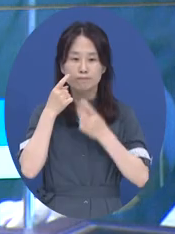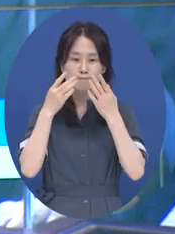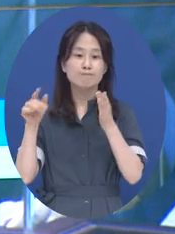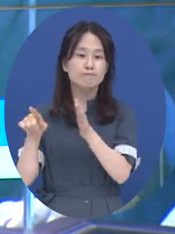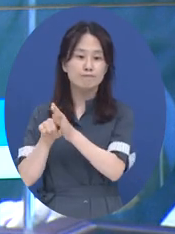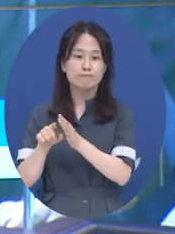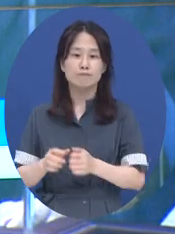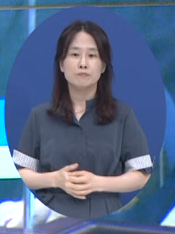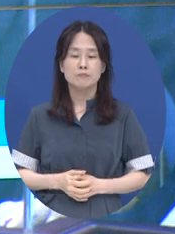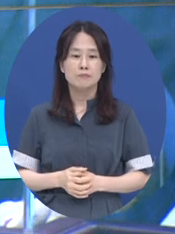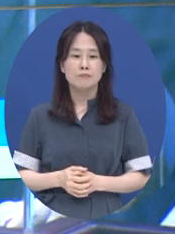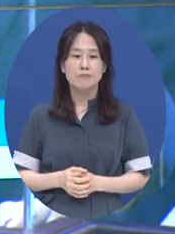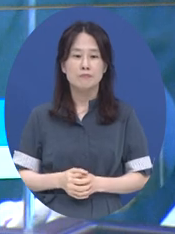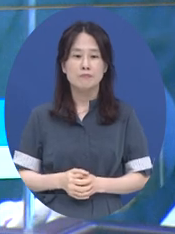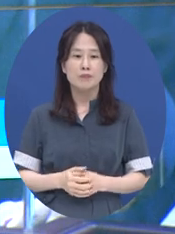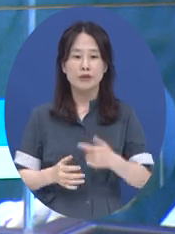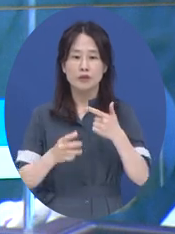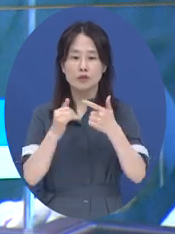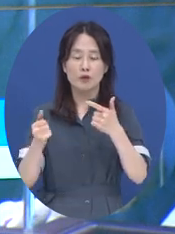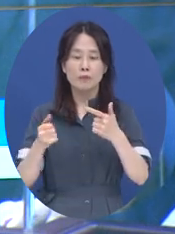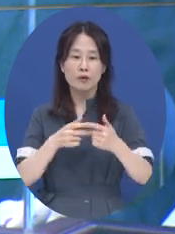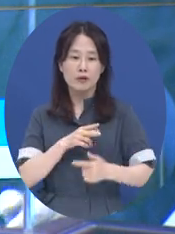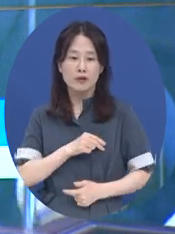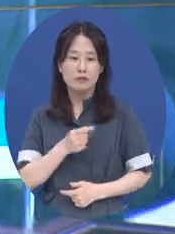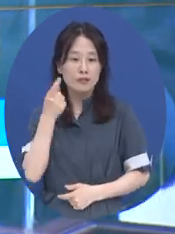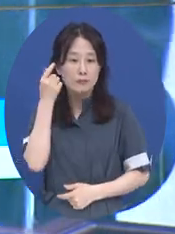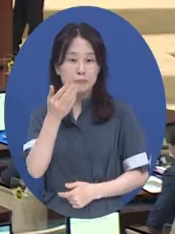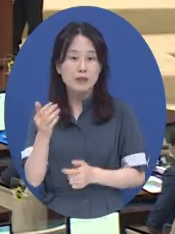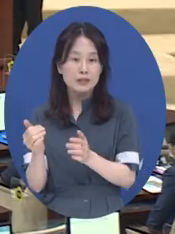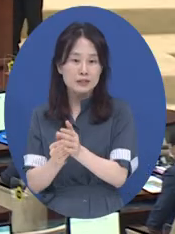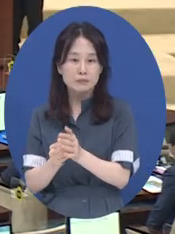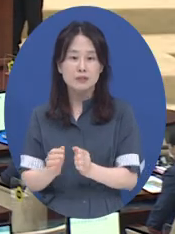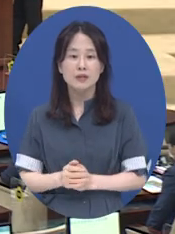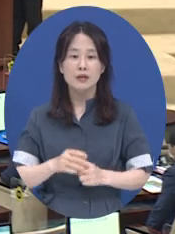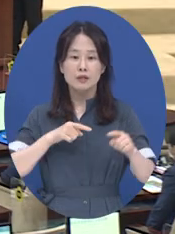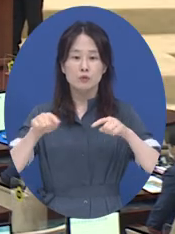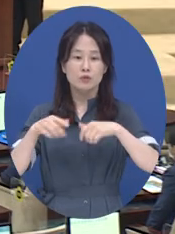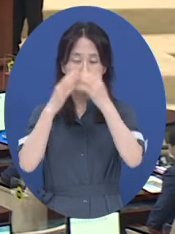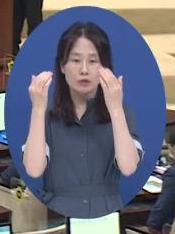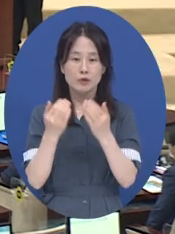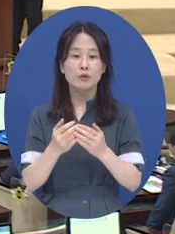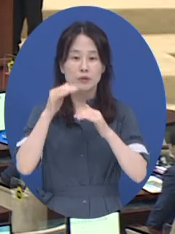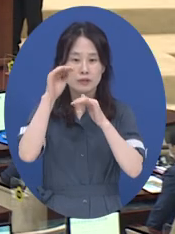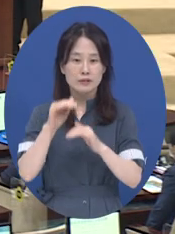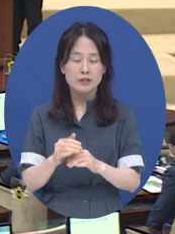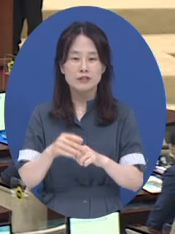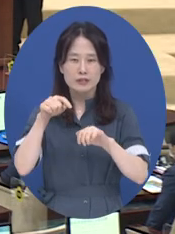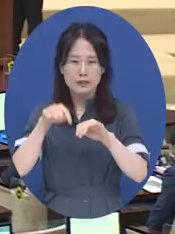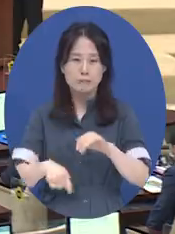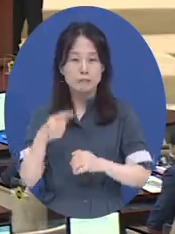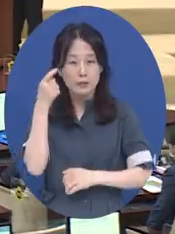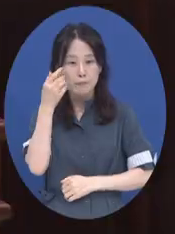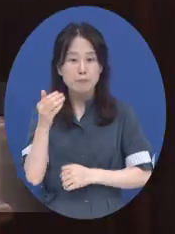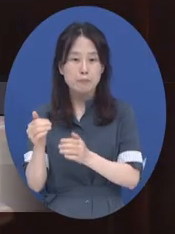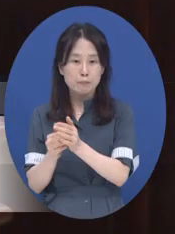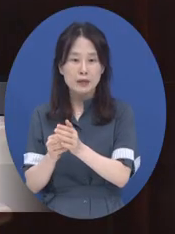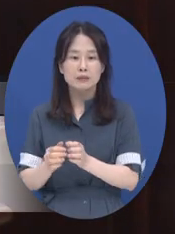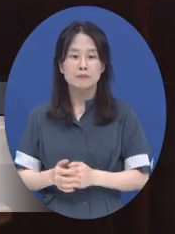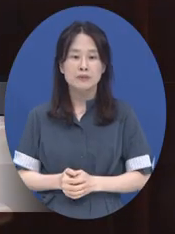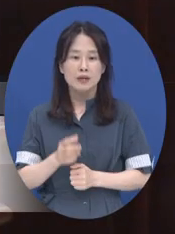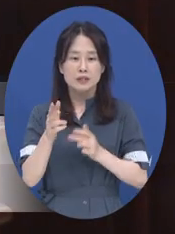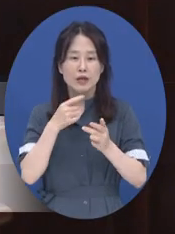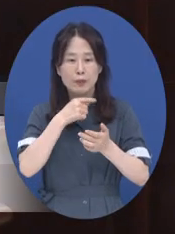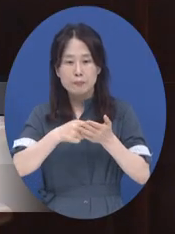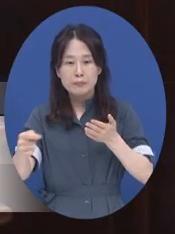있습니다. 모두 6명의 도의원들이 질문을 했는데 도정 전반에 걸쳐 심도 있는 질의가 이어졌습니다.